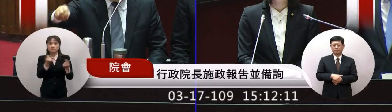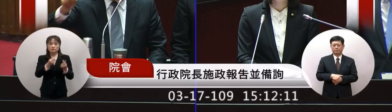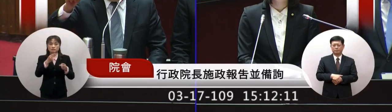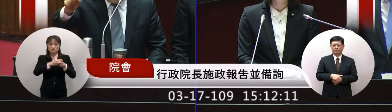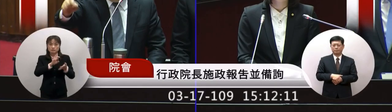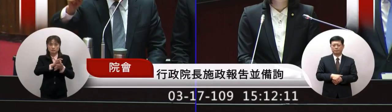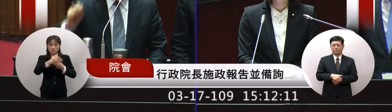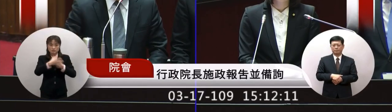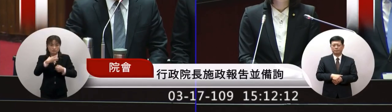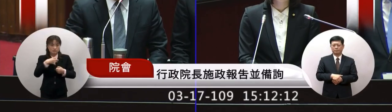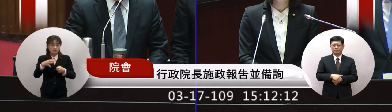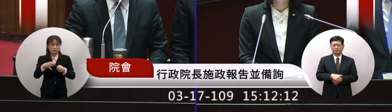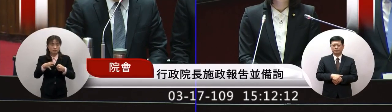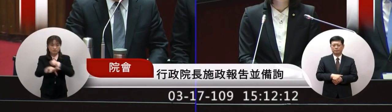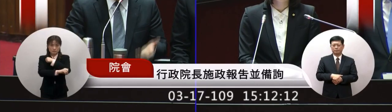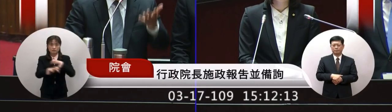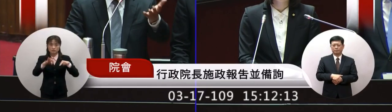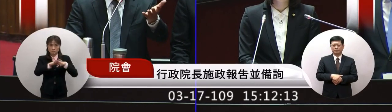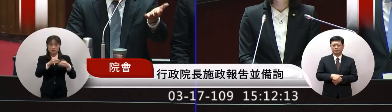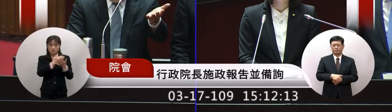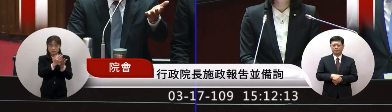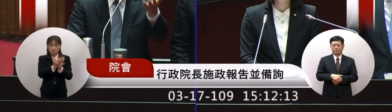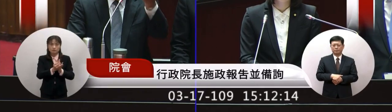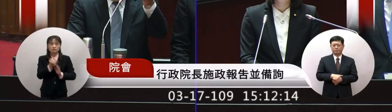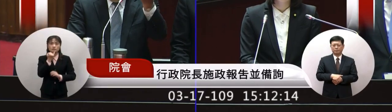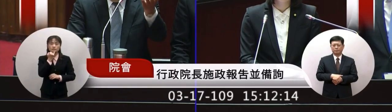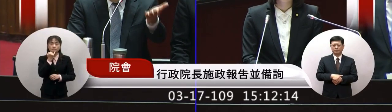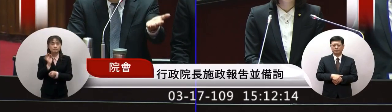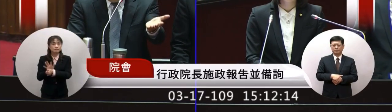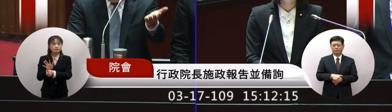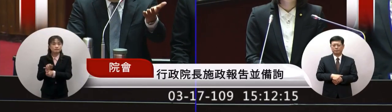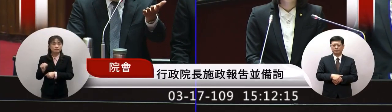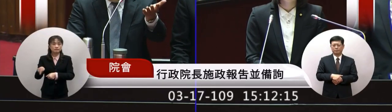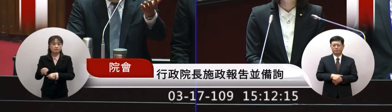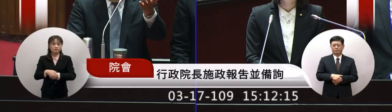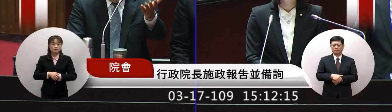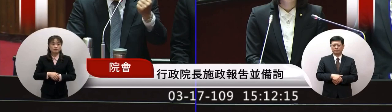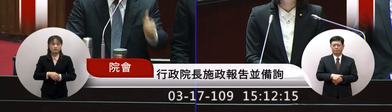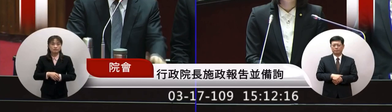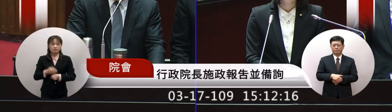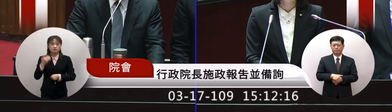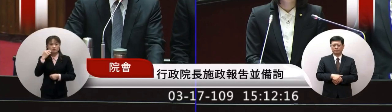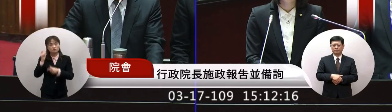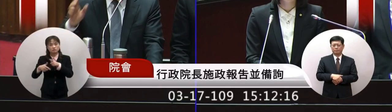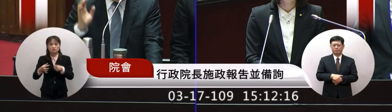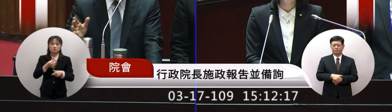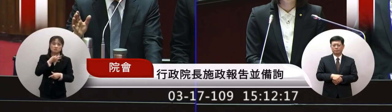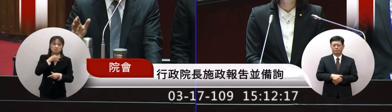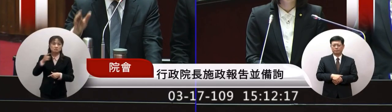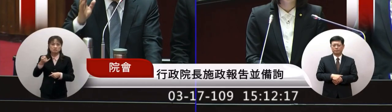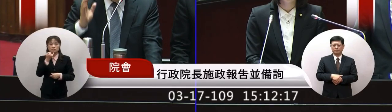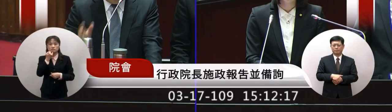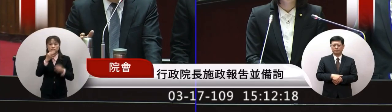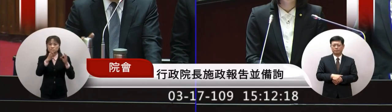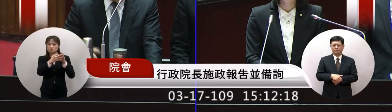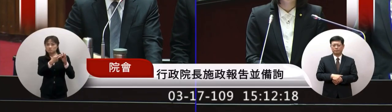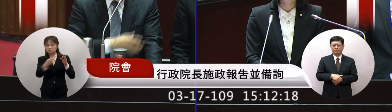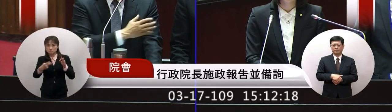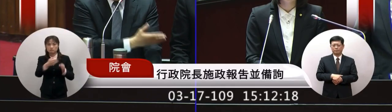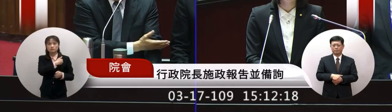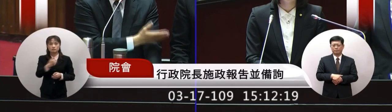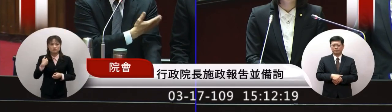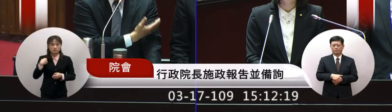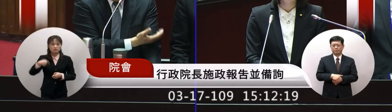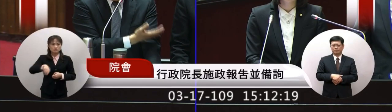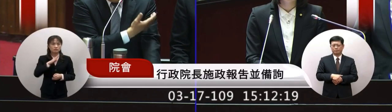等等，来让这一方面能够让受困产业获得贷款，这都是一种态度。